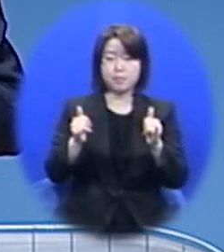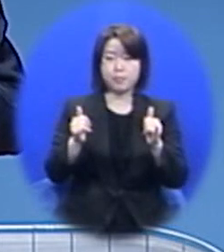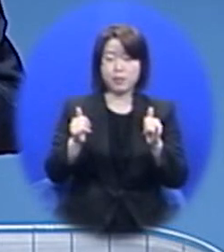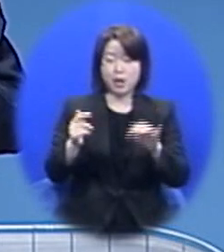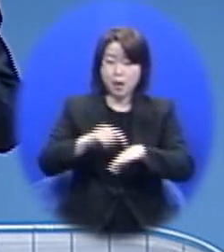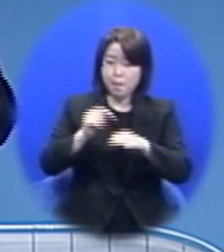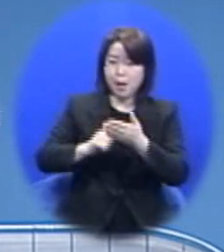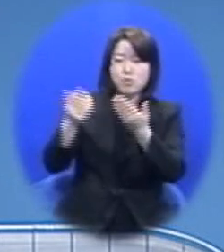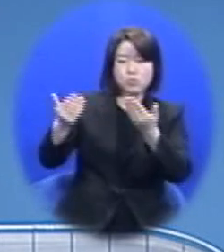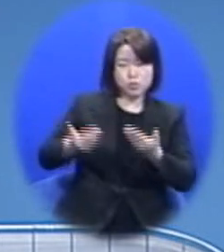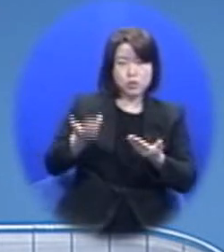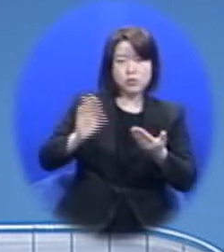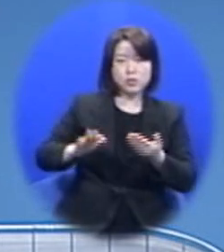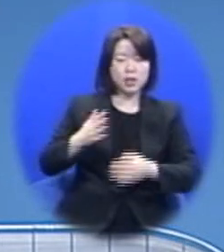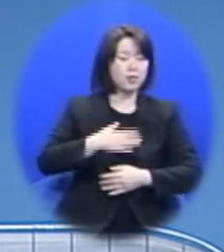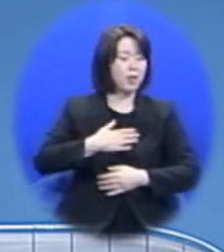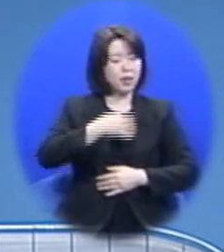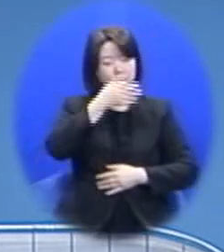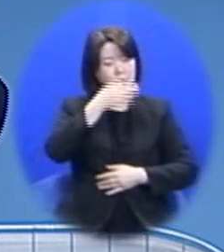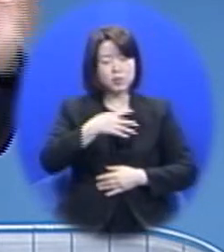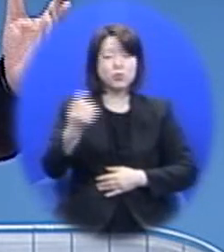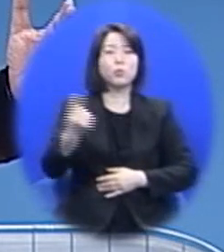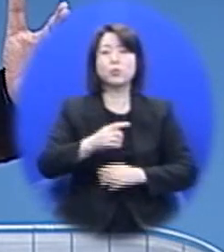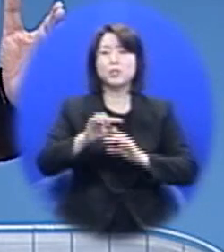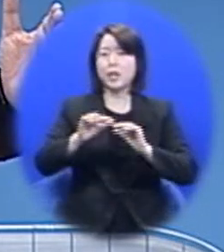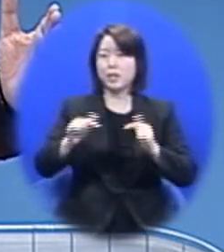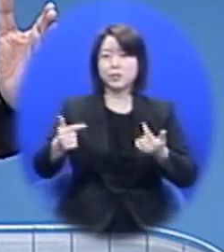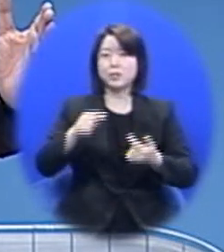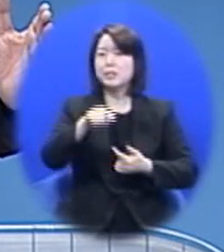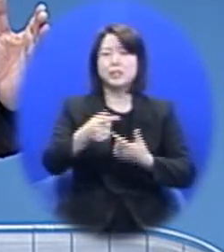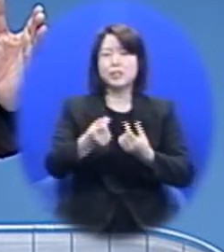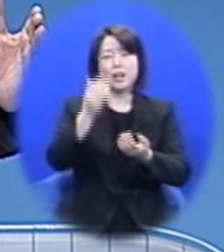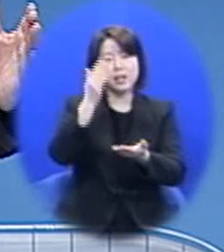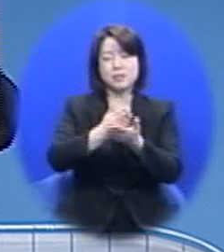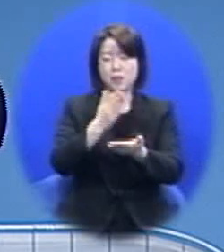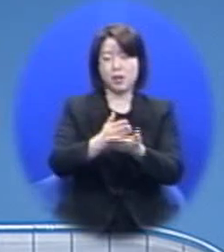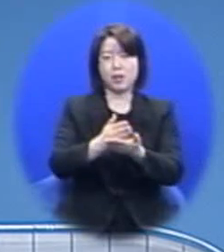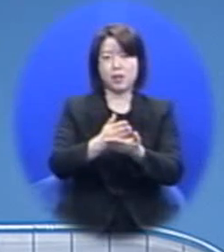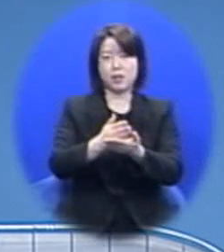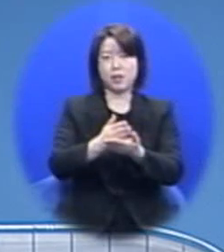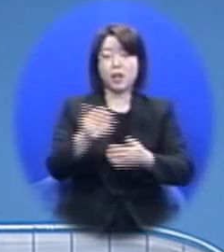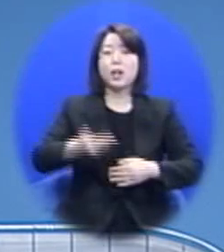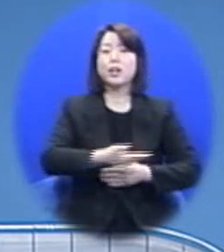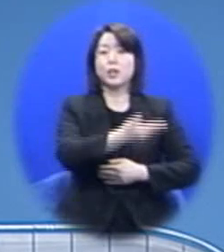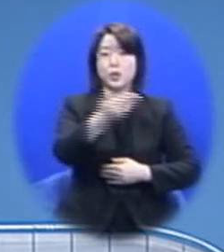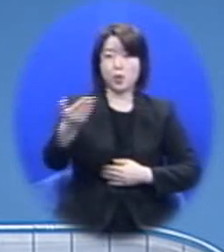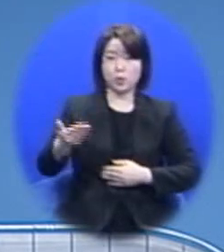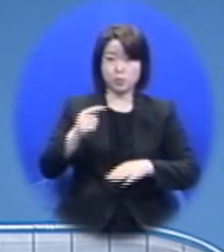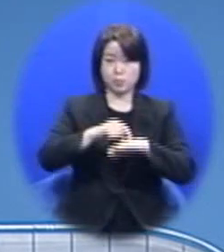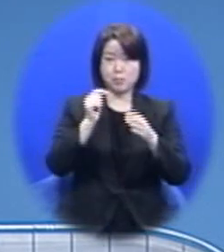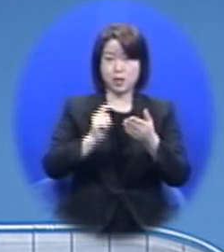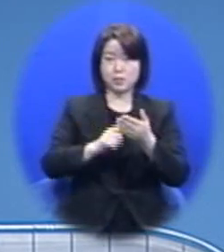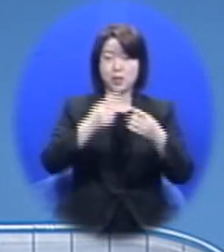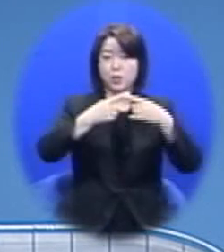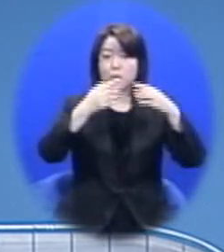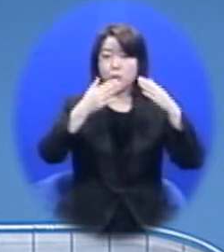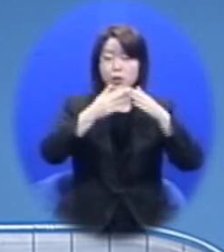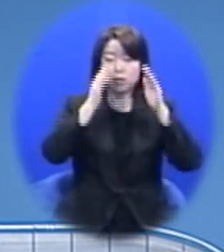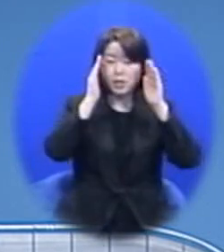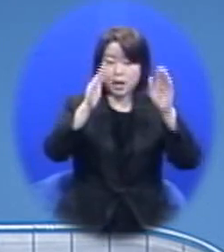주셨는데 아유 힘들어서 안 왔어요. 제발 그렇게 하지 마시고 여러분의 마음에 교회를 향한 마음을 주신